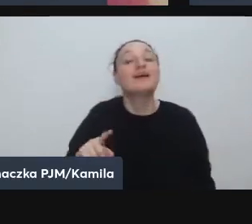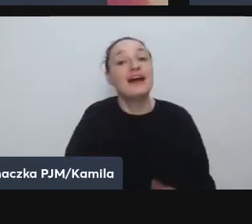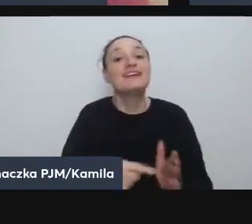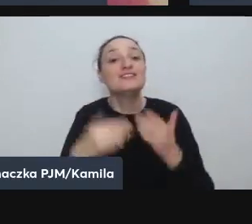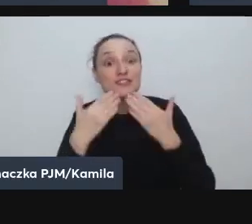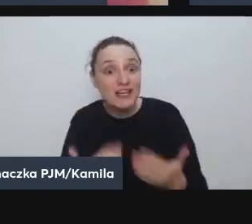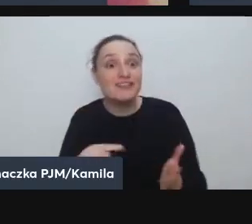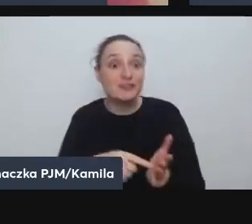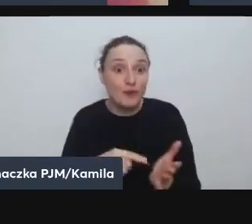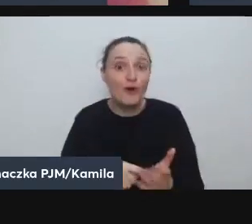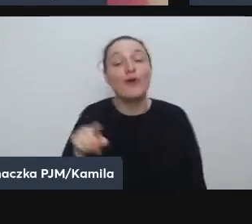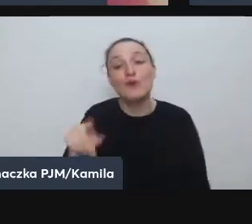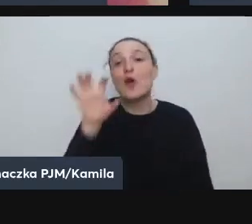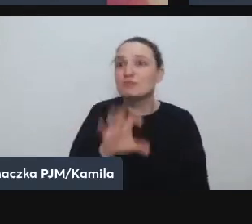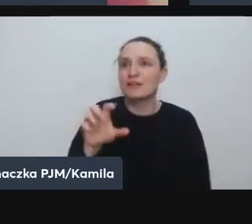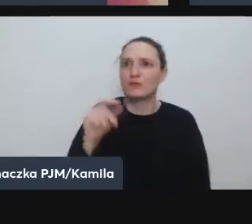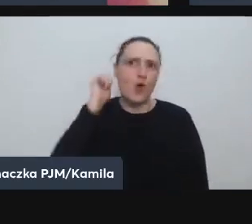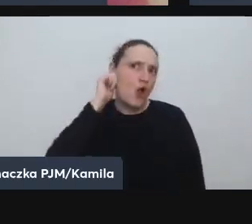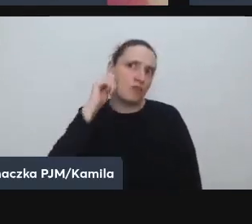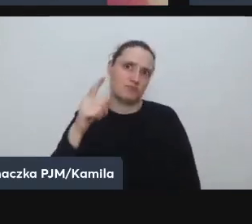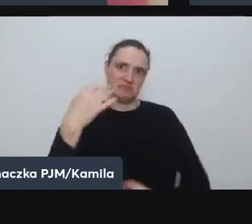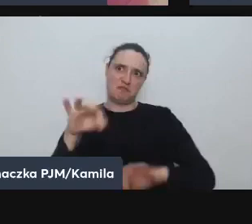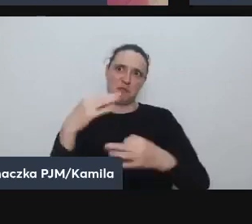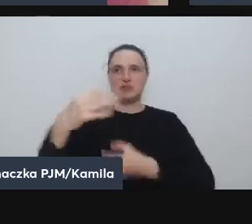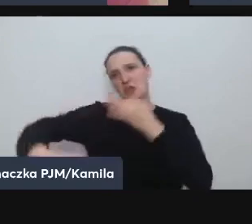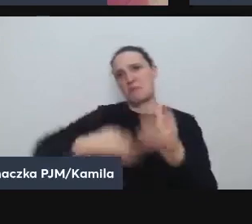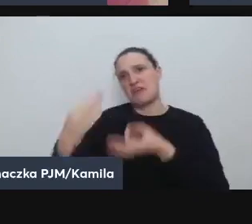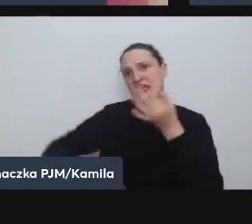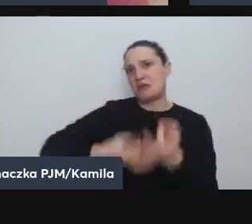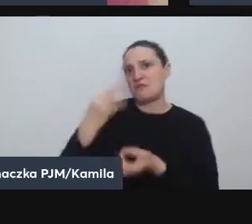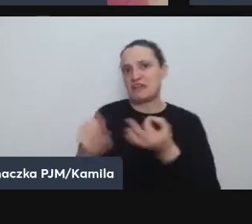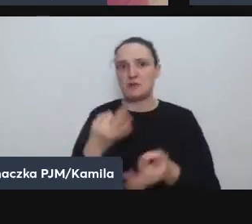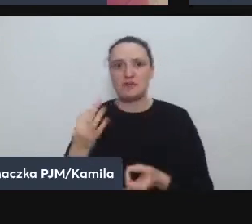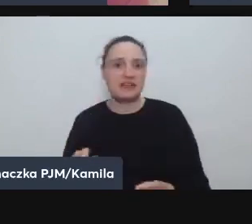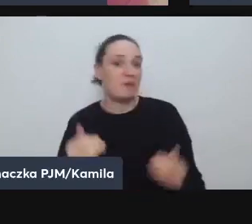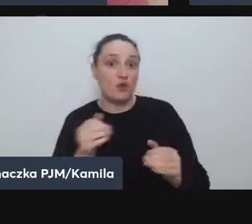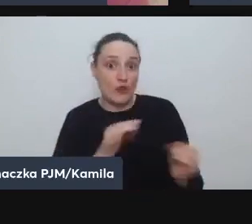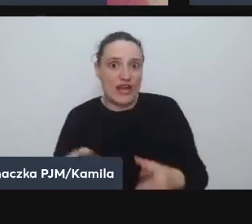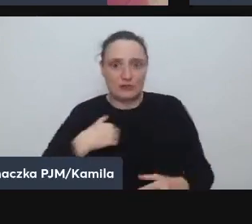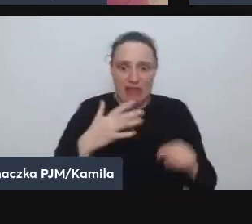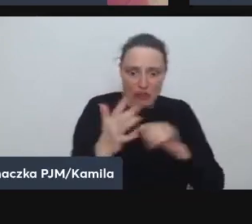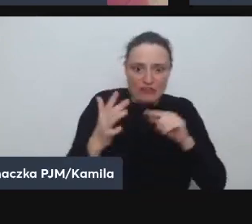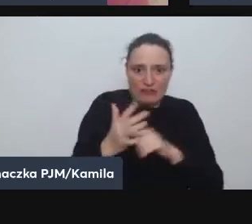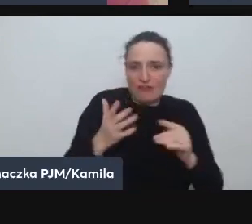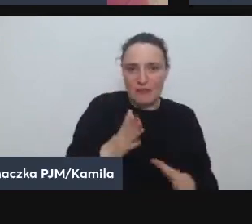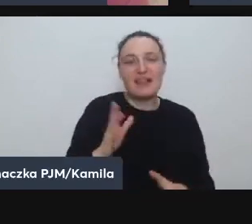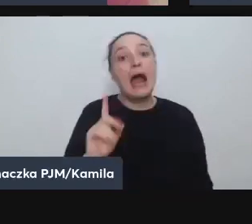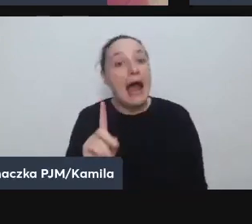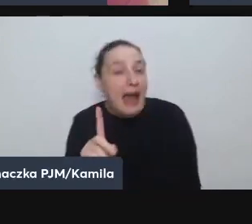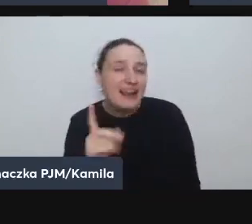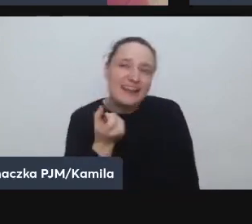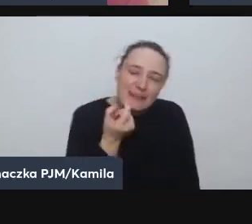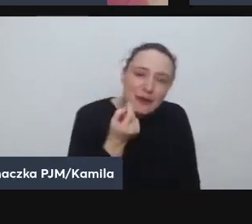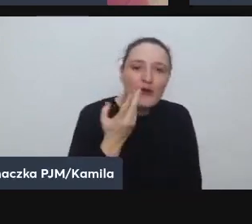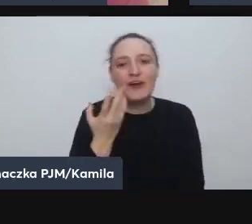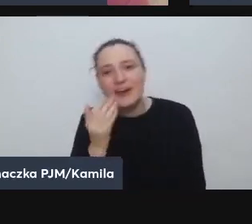jakaś kobita i ona tak o tym swobodnie mówi, może ja od razu tak nie będę mieć, ale może jednak właśnie coś takiego